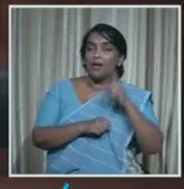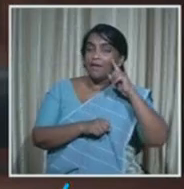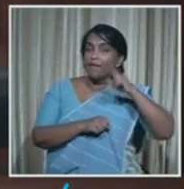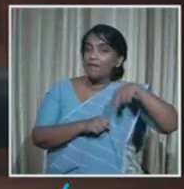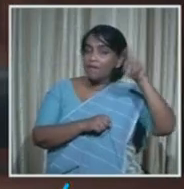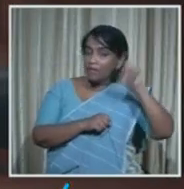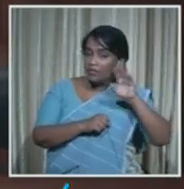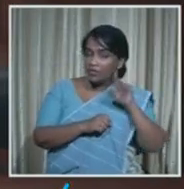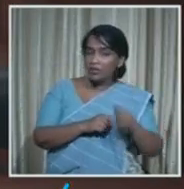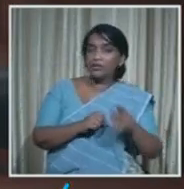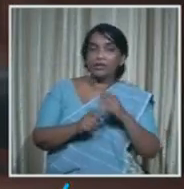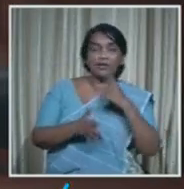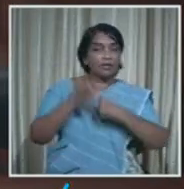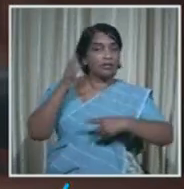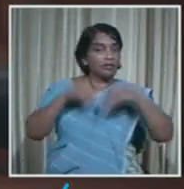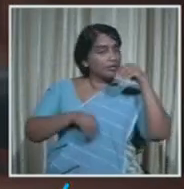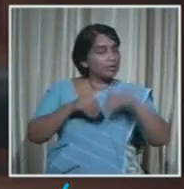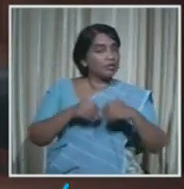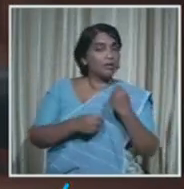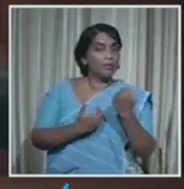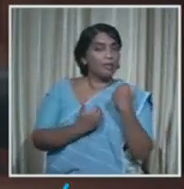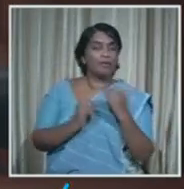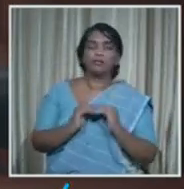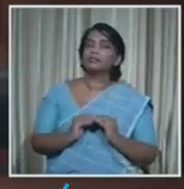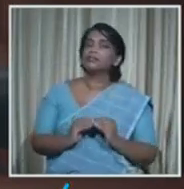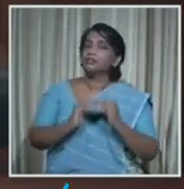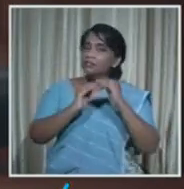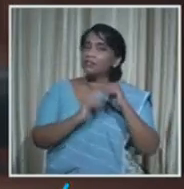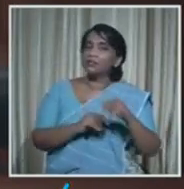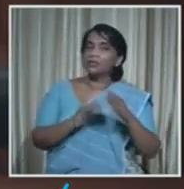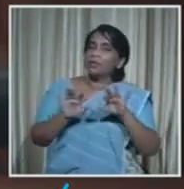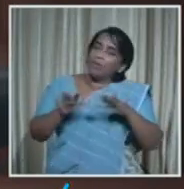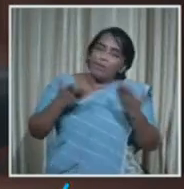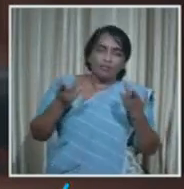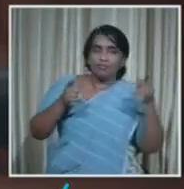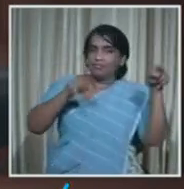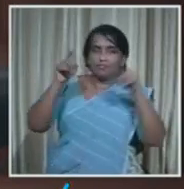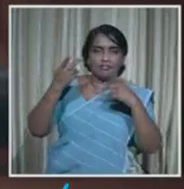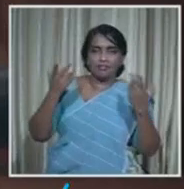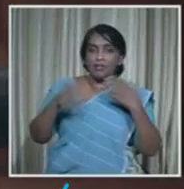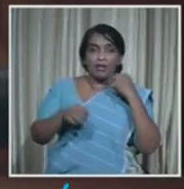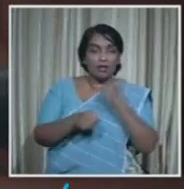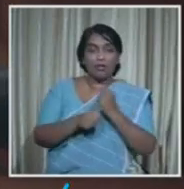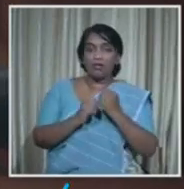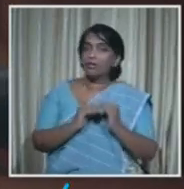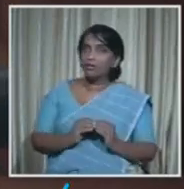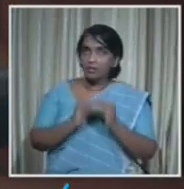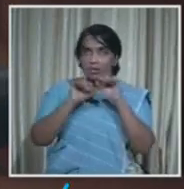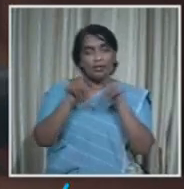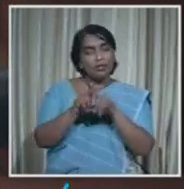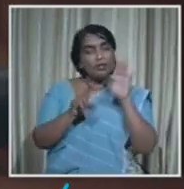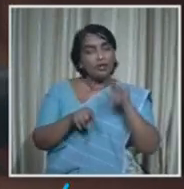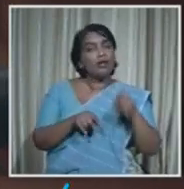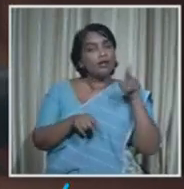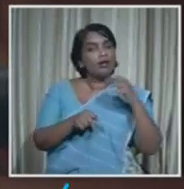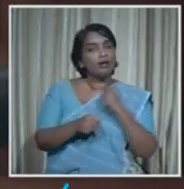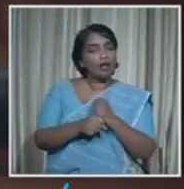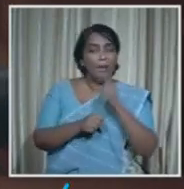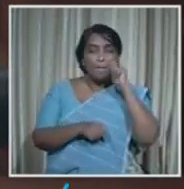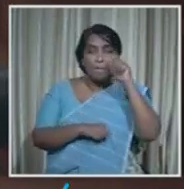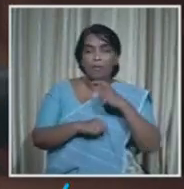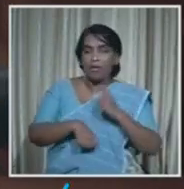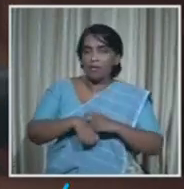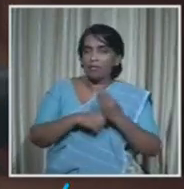තබන ජනවරමක් තිබෙන ආණ්ඩුවක් ගොඩනගා ගැනීම. ඒ කාගේ හෝ වෙන්න පුළුවන්. මොකද ඒ ආණ්ඩුව ගොඩනගාගත්තේ හැටියේ ඒ ආණ්ඩුවට ජනතාව කාලයක්